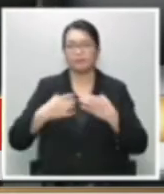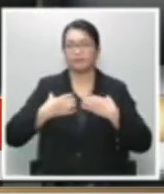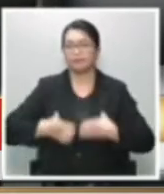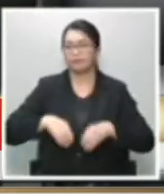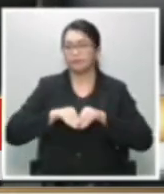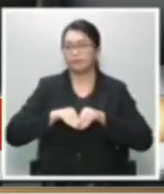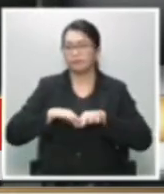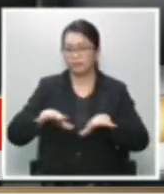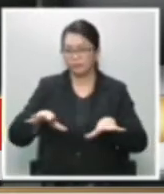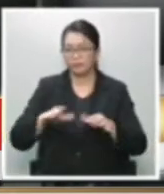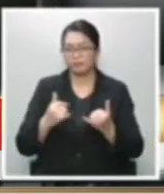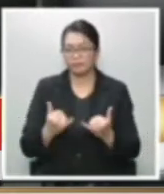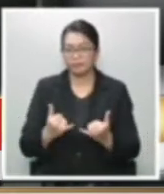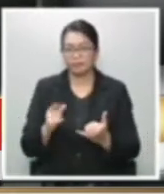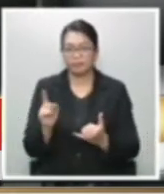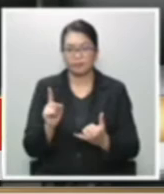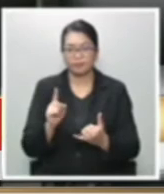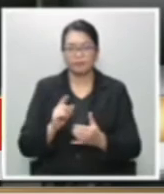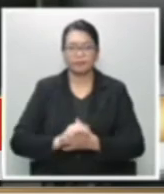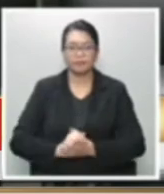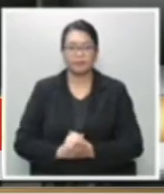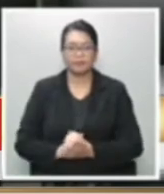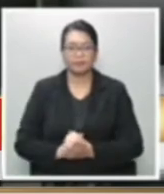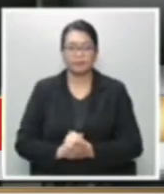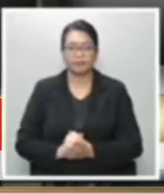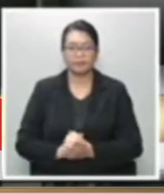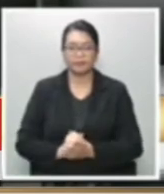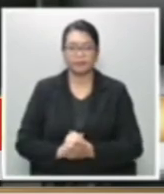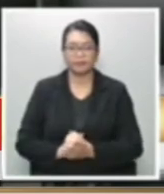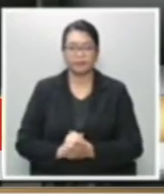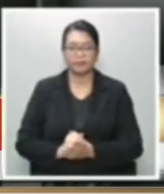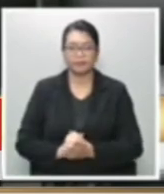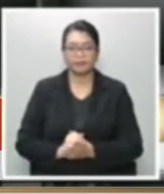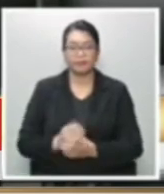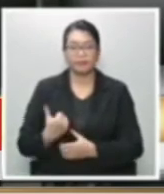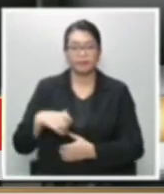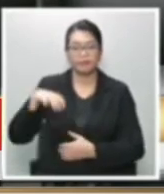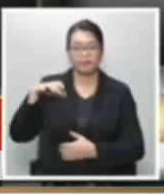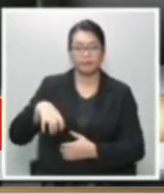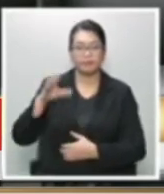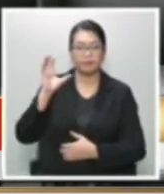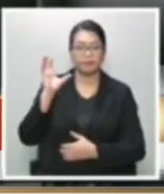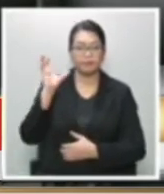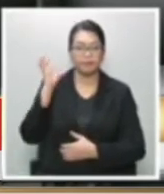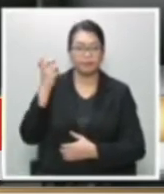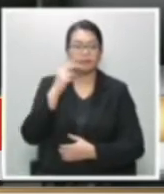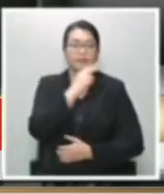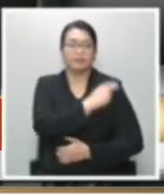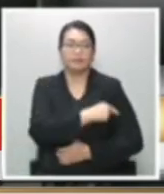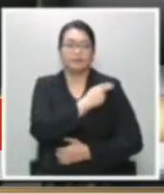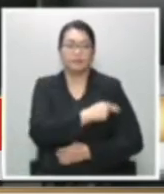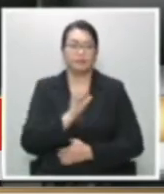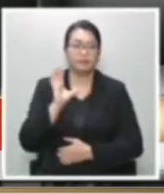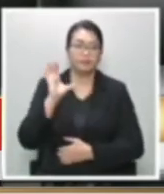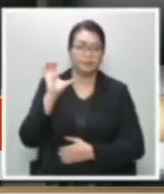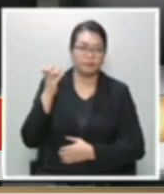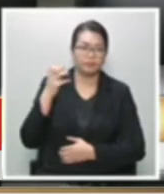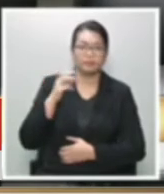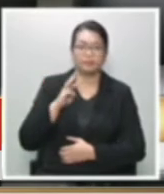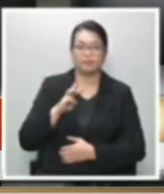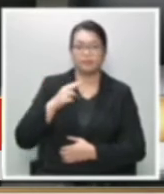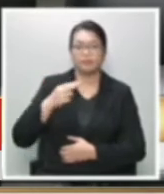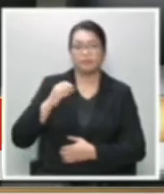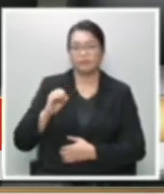ชื้อไวรัสโคโรนาสายพันธุ์ใหม่2019ซึ่งองค์กรอนามัยโลกประกาศให้ปัญหาการแพร่ระบาดของโร